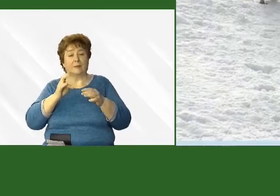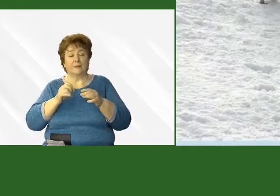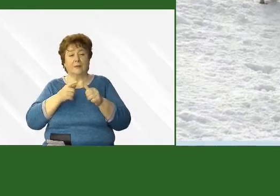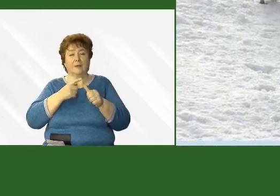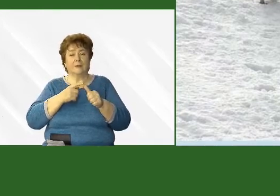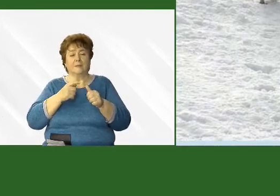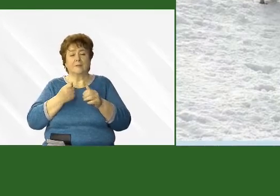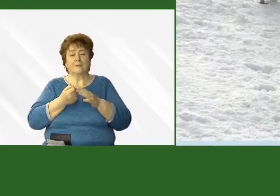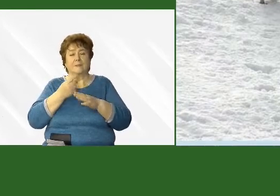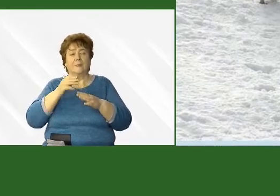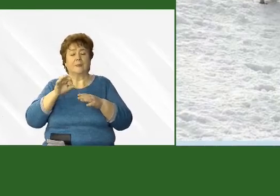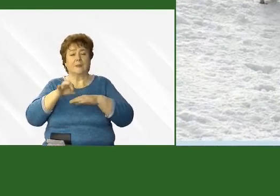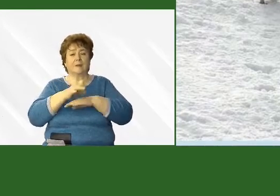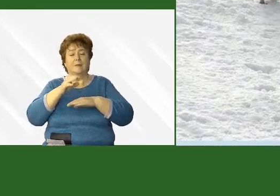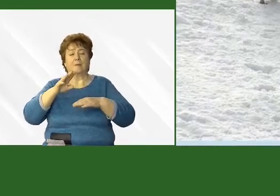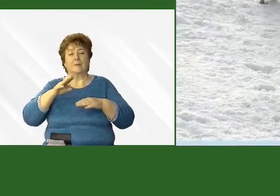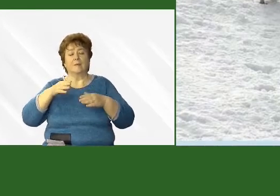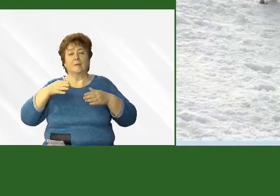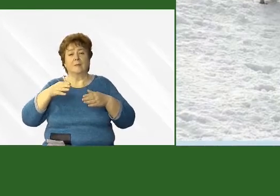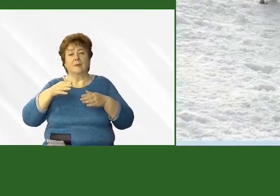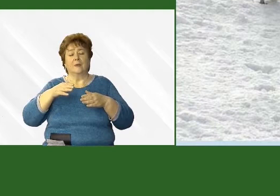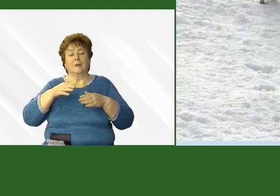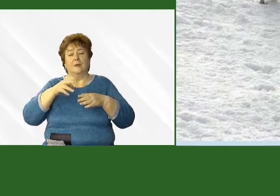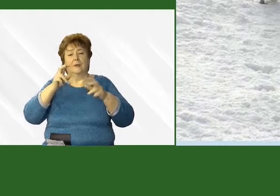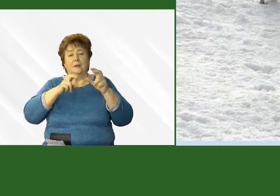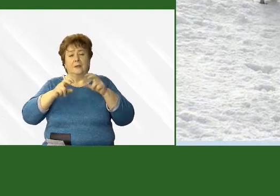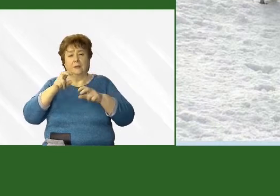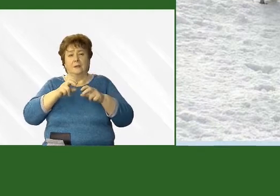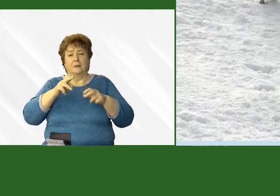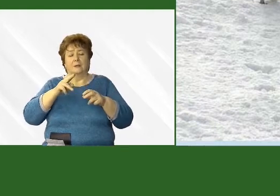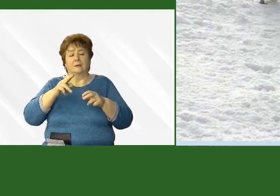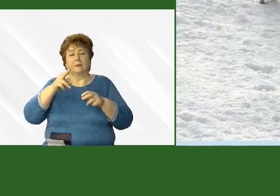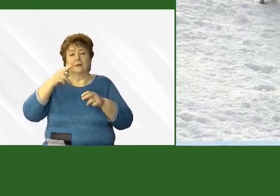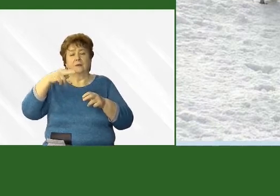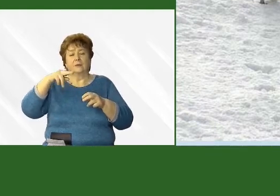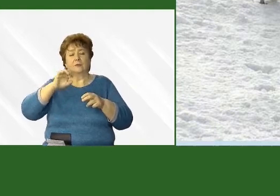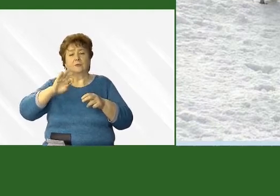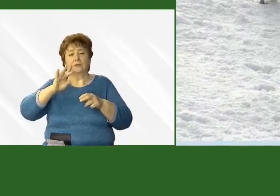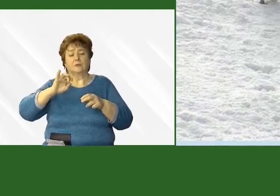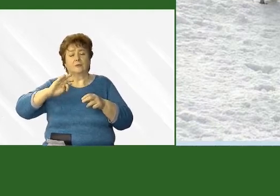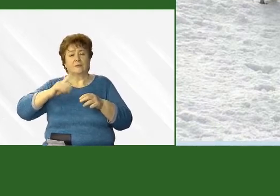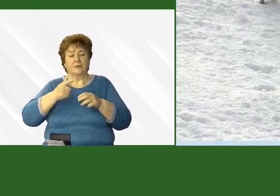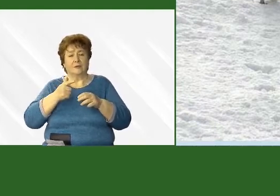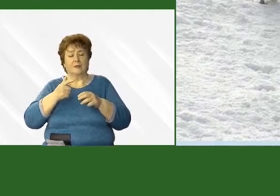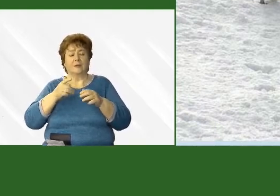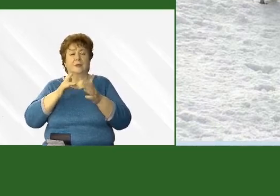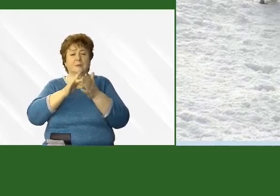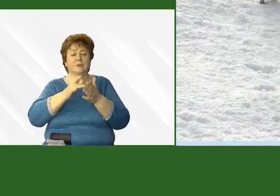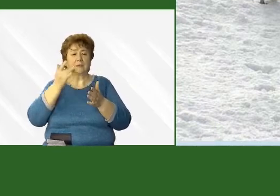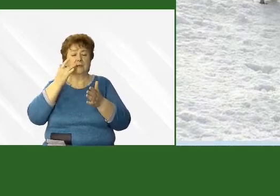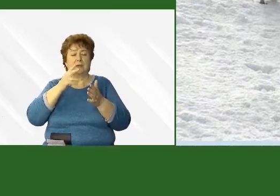имени жены французского мореплавателя и исследователя Жюля Дюмон Дюрвиля, экспедиция которого